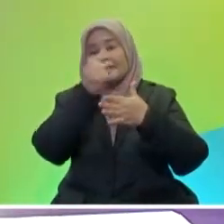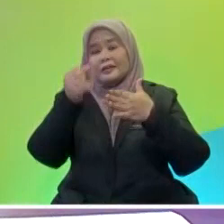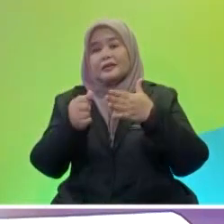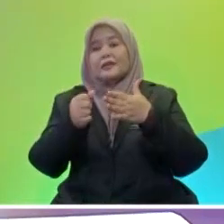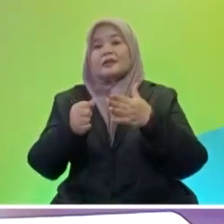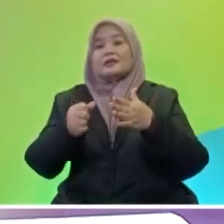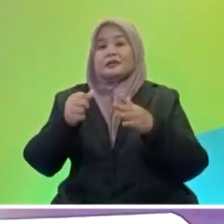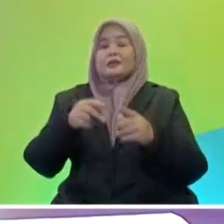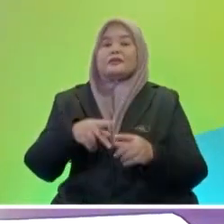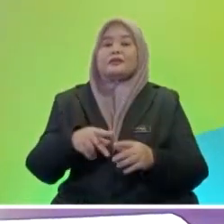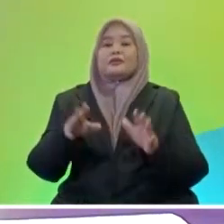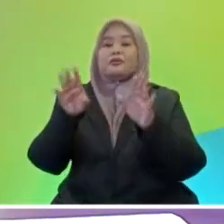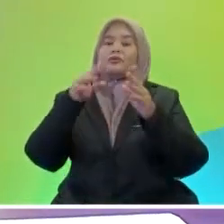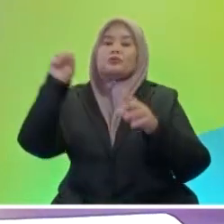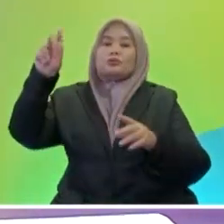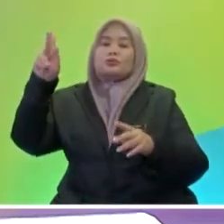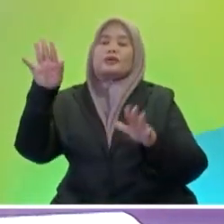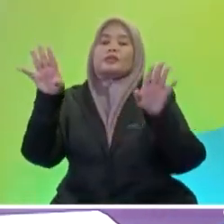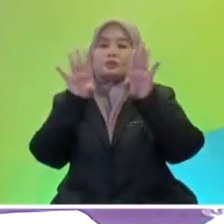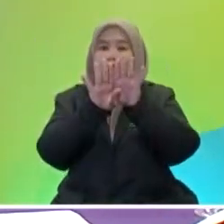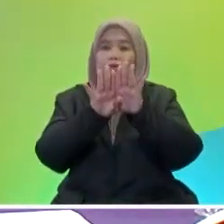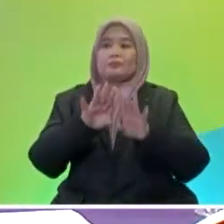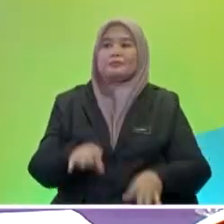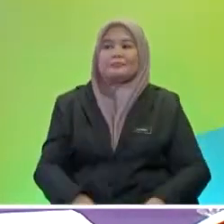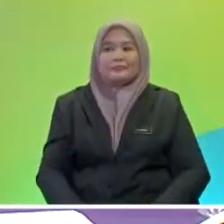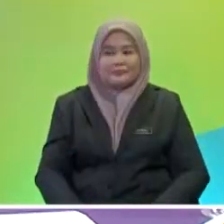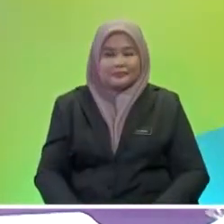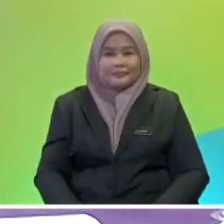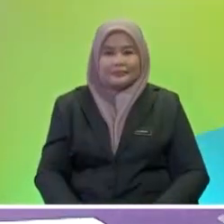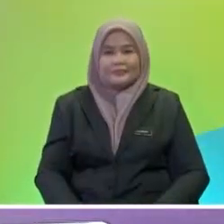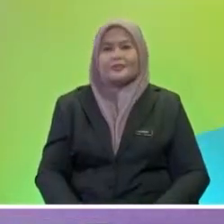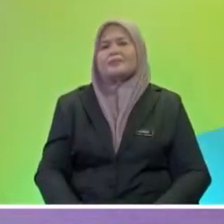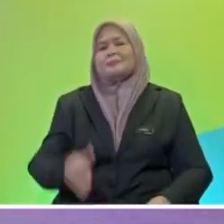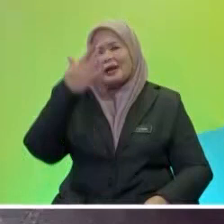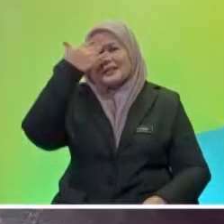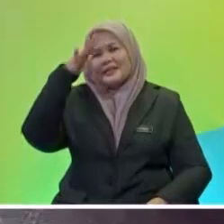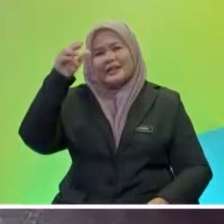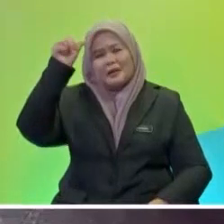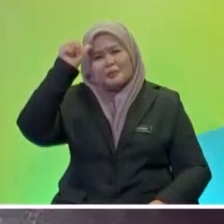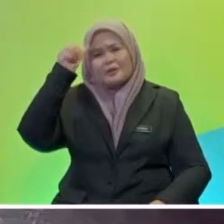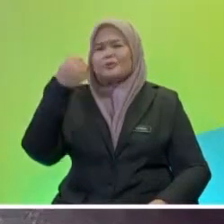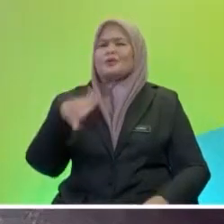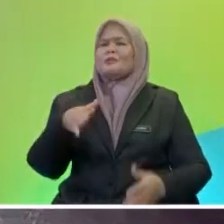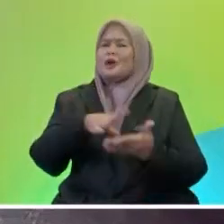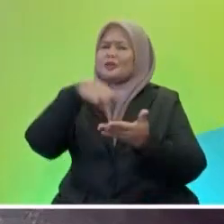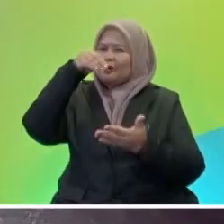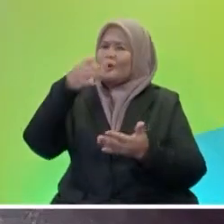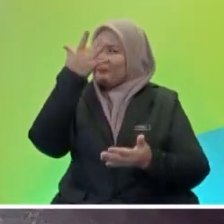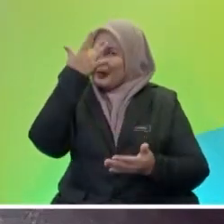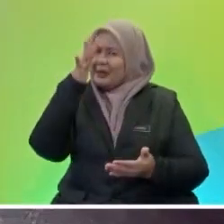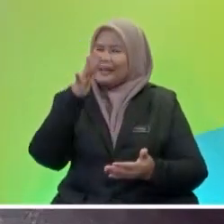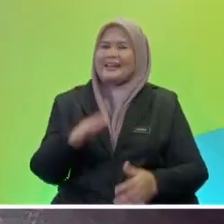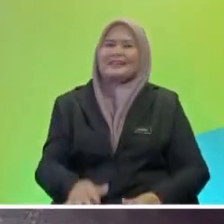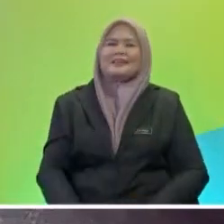tadi yang merupakan suku kata tertutup betul bijak Lah emang baru sekali Seiko aja Aiman dah